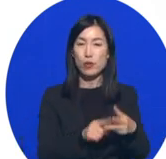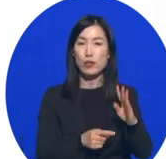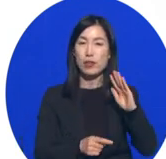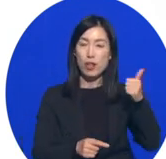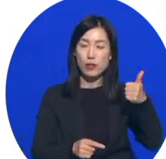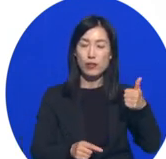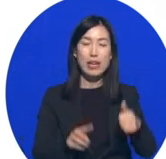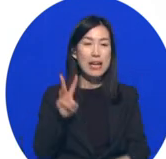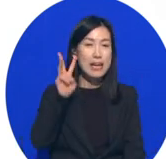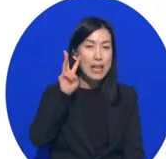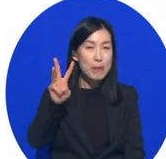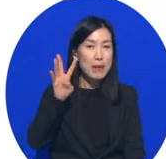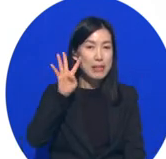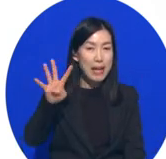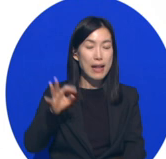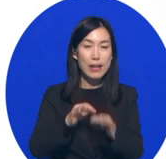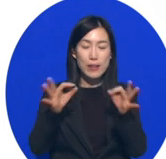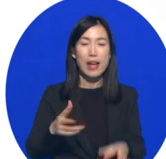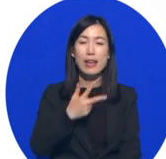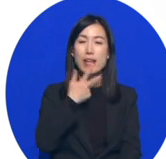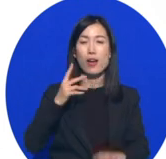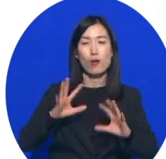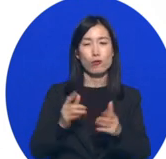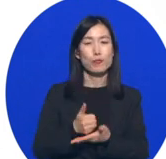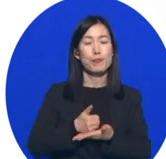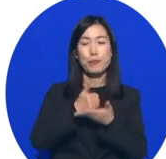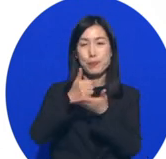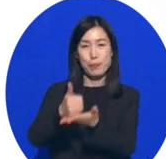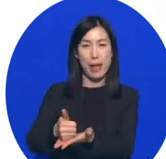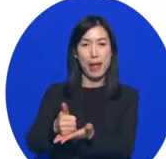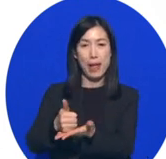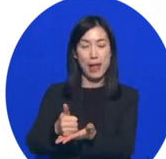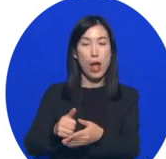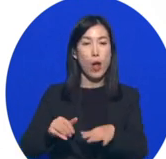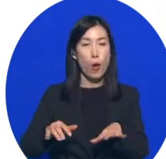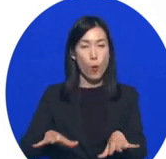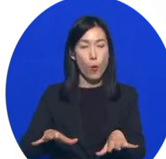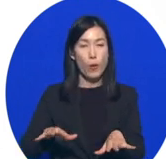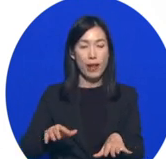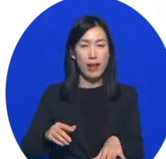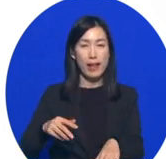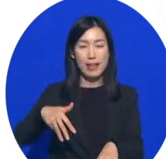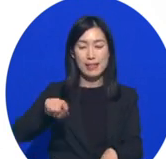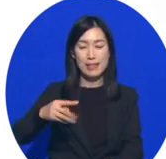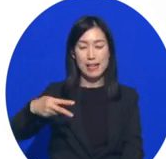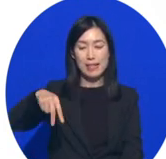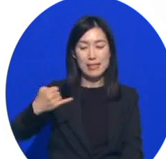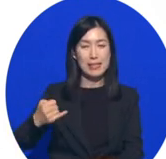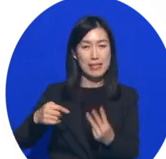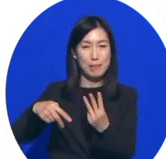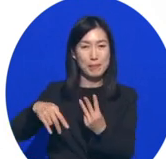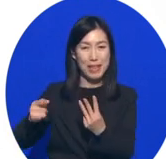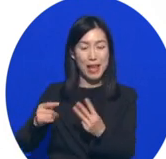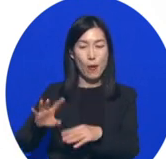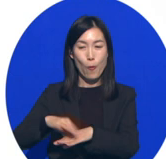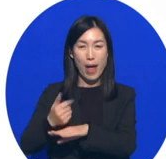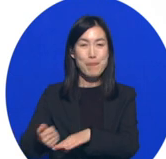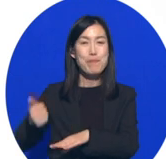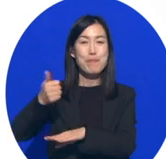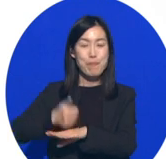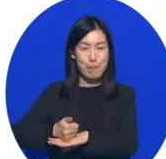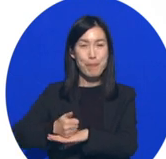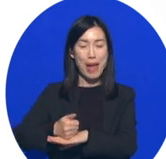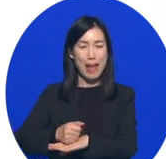대통령이 삼박 4일 동안 영국 런던을 방문합니다 올해 대관식을 한 찰스 3국이 국 으로 윤